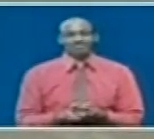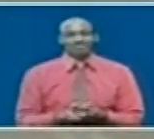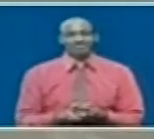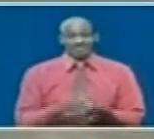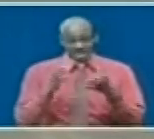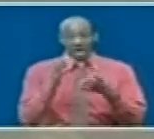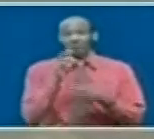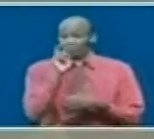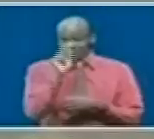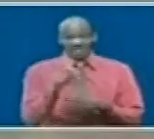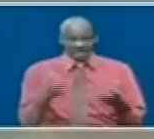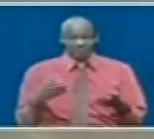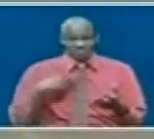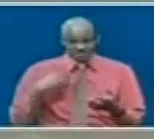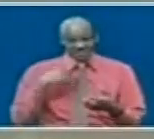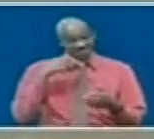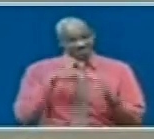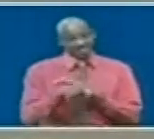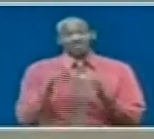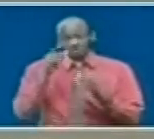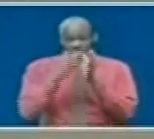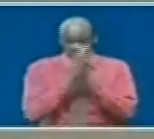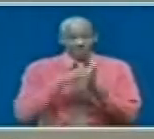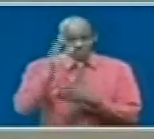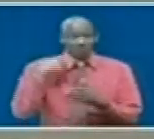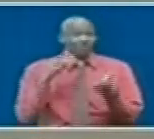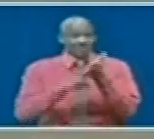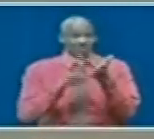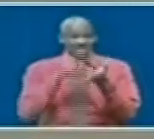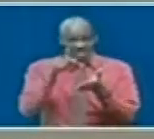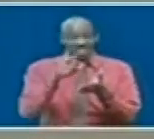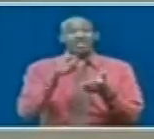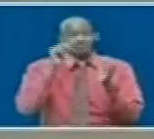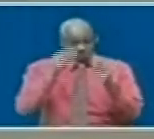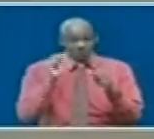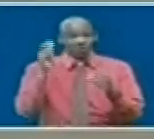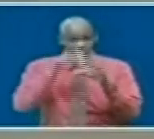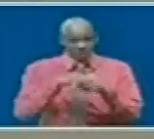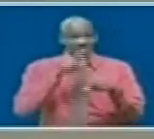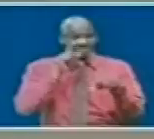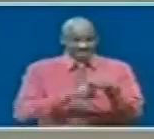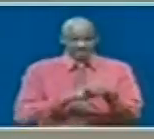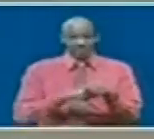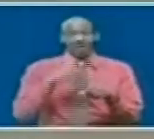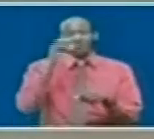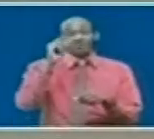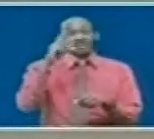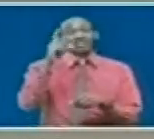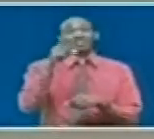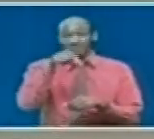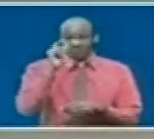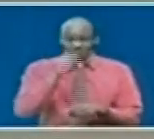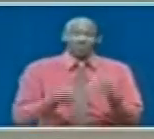Na mtazamaji, basi kwa tathmini ya kina kuhusiana na taarifa hiyo kutoka Migori, usikose kujiunga na mwanahabari Fred Mulo